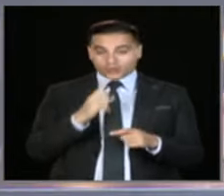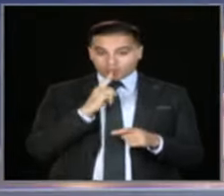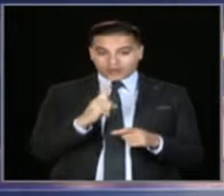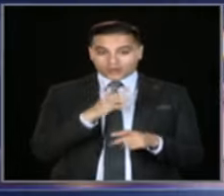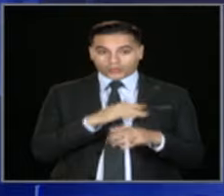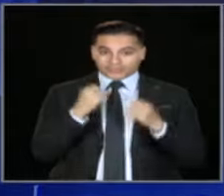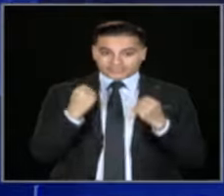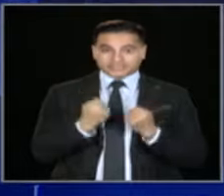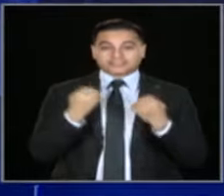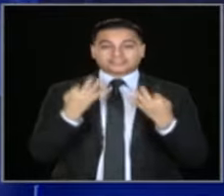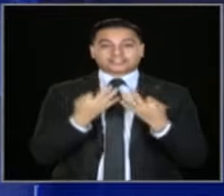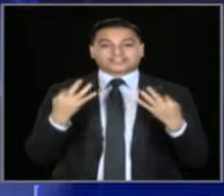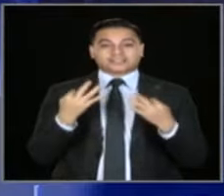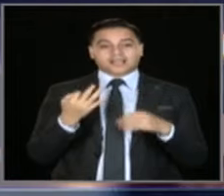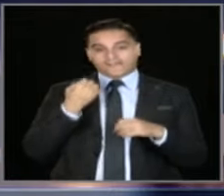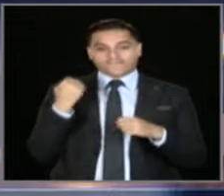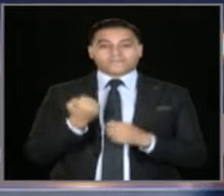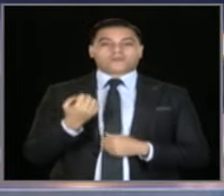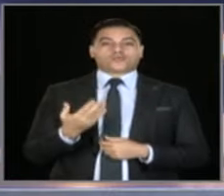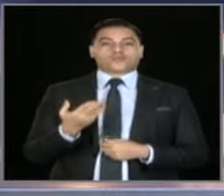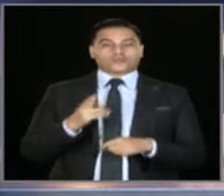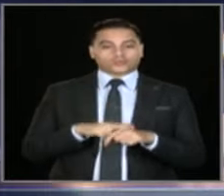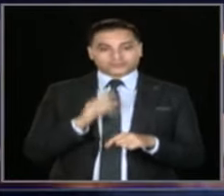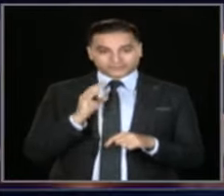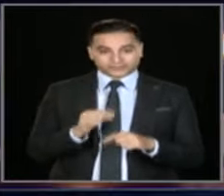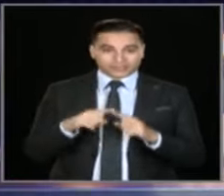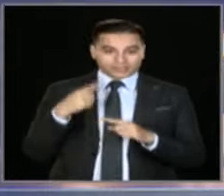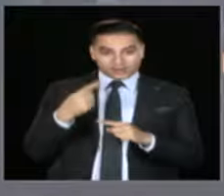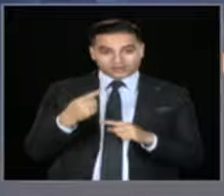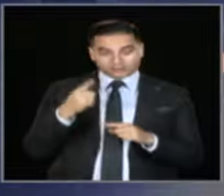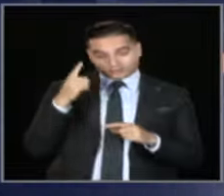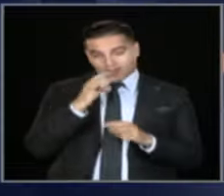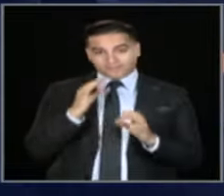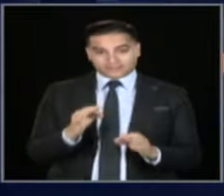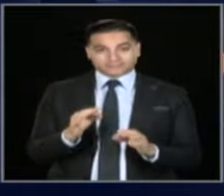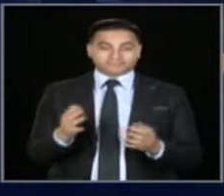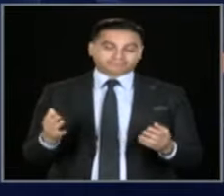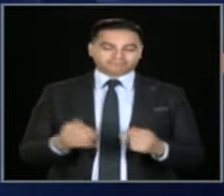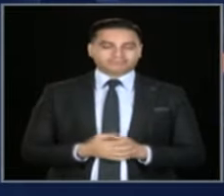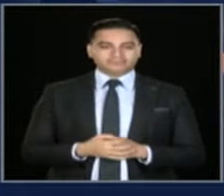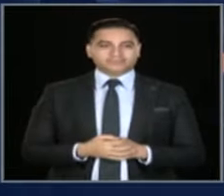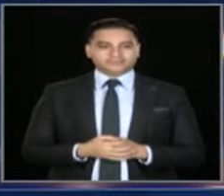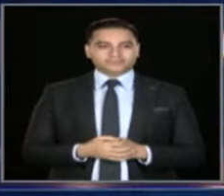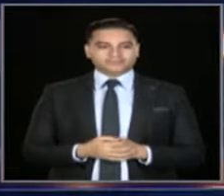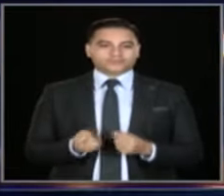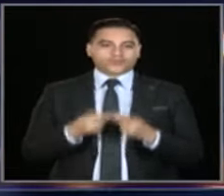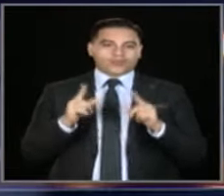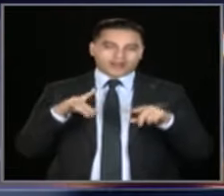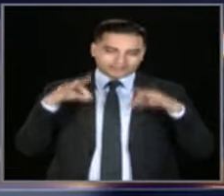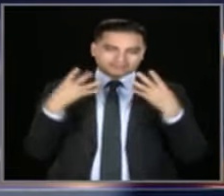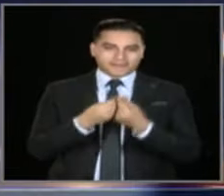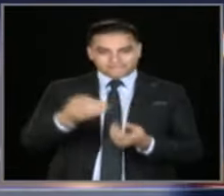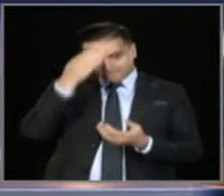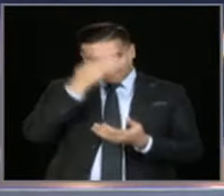كنتوا جاهزين ومستعدين، ألف مبروك. ولكن طبعاً اللي جاي أصعب. أكيد أكيد أصعب. وإلى اللقاء